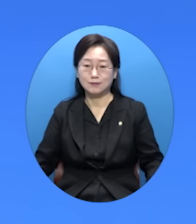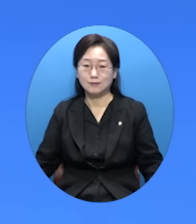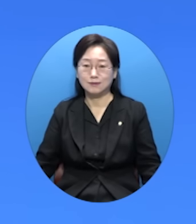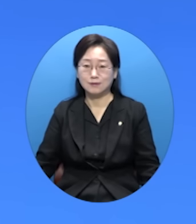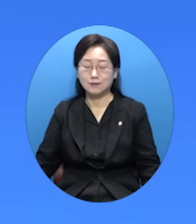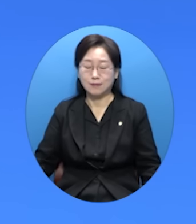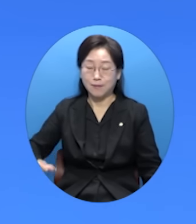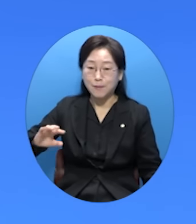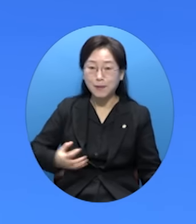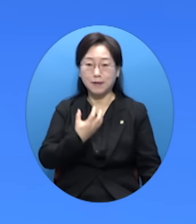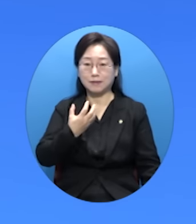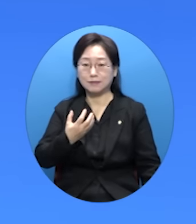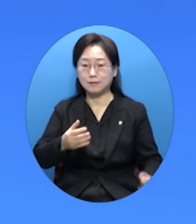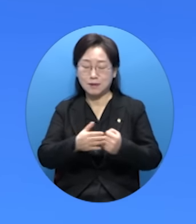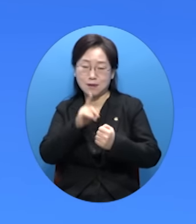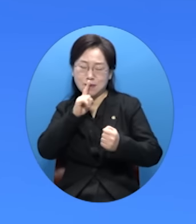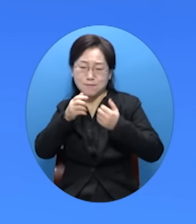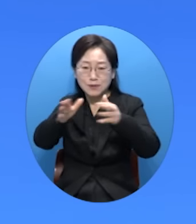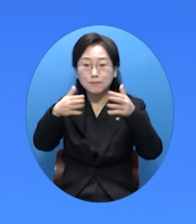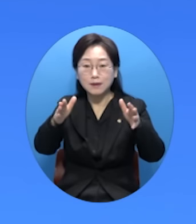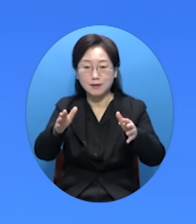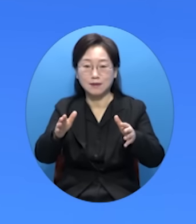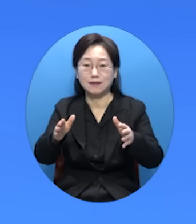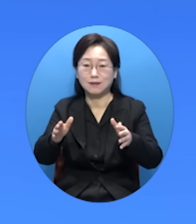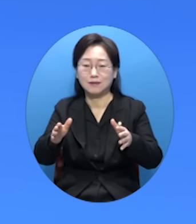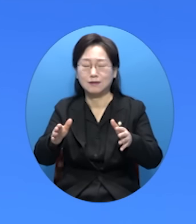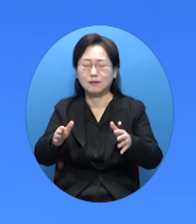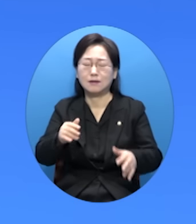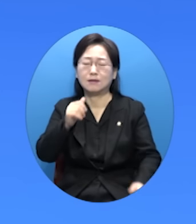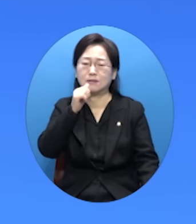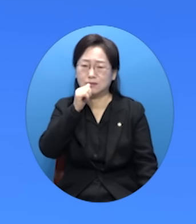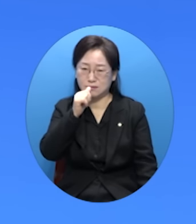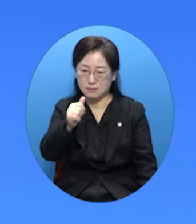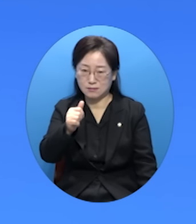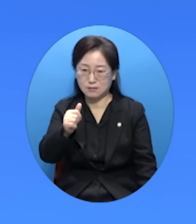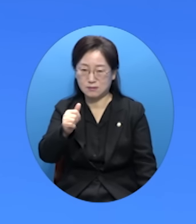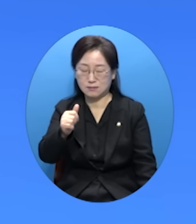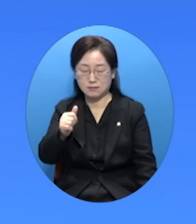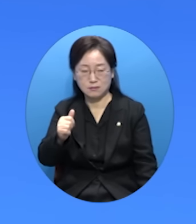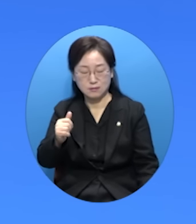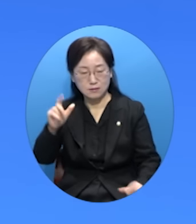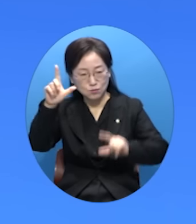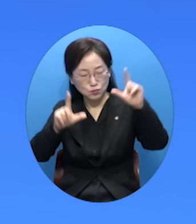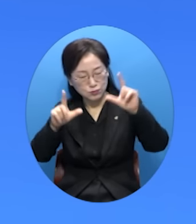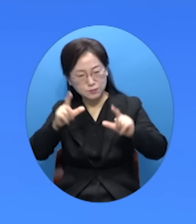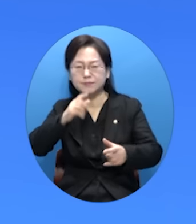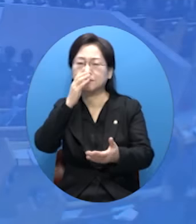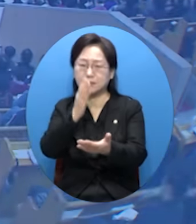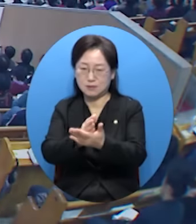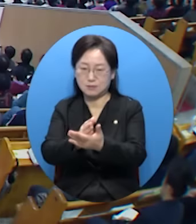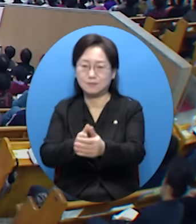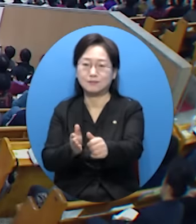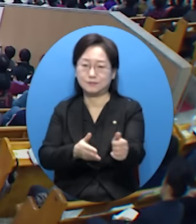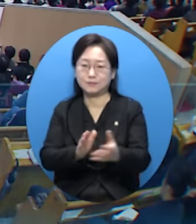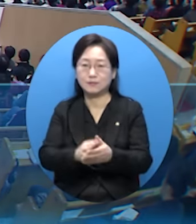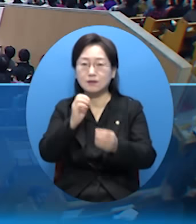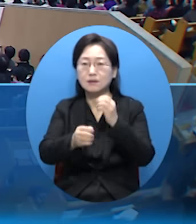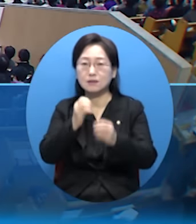그래서 격해서 함부로 말을 쏟아내는데 절대 이렇게 성숙하지 못한 모습으로 살면 안 됩니다.